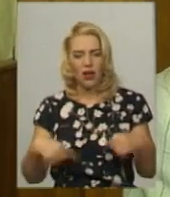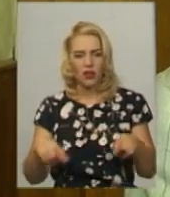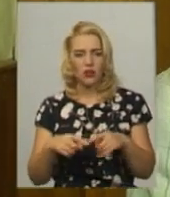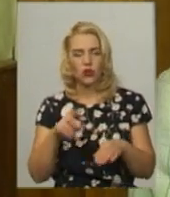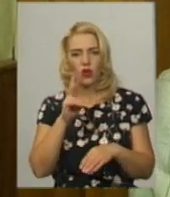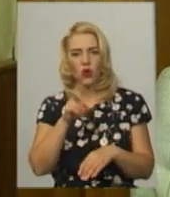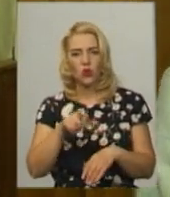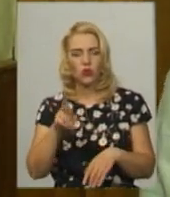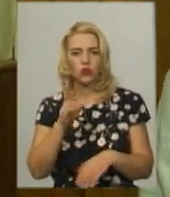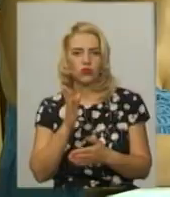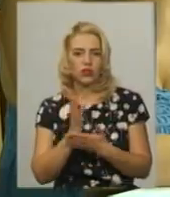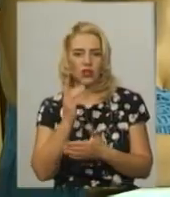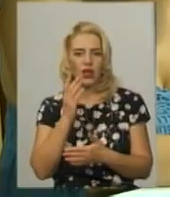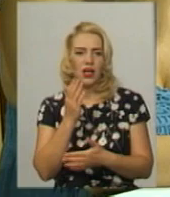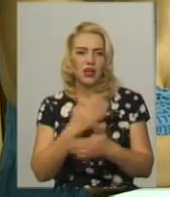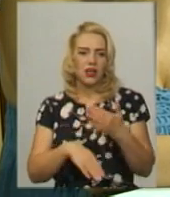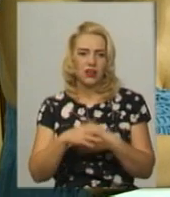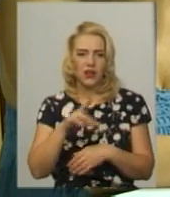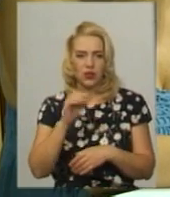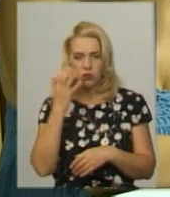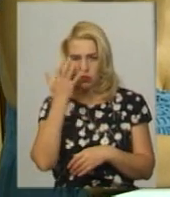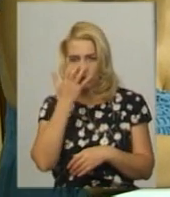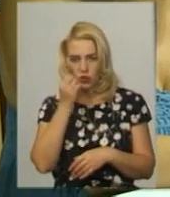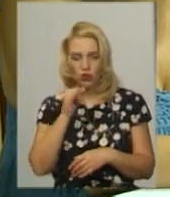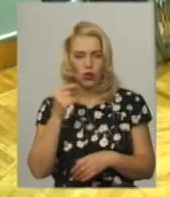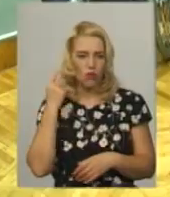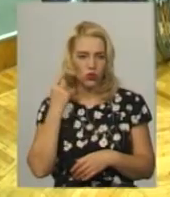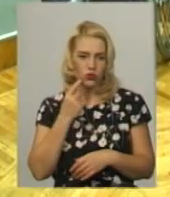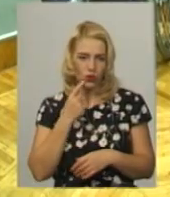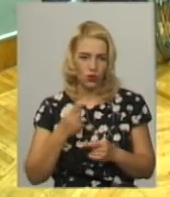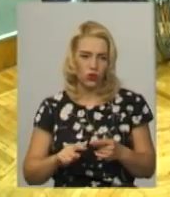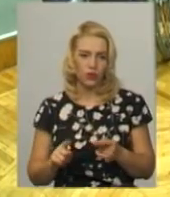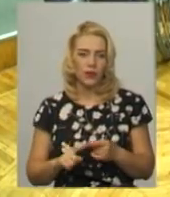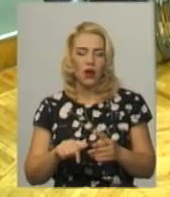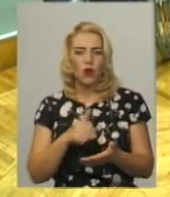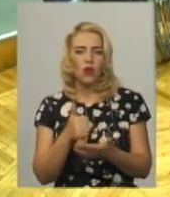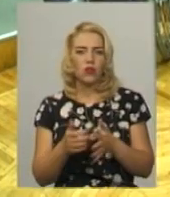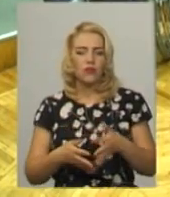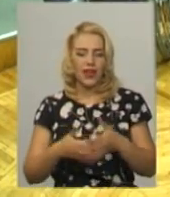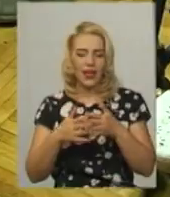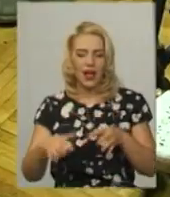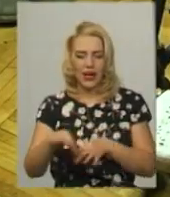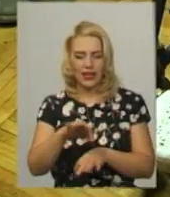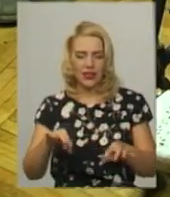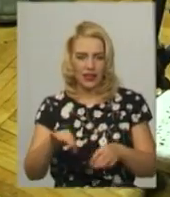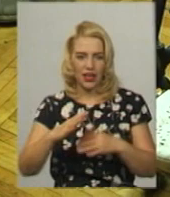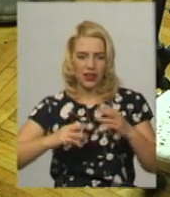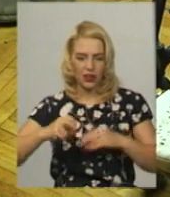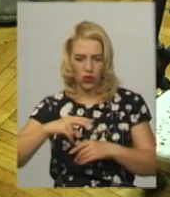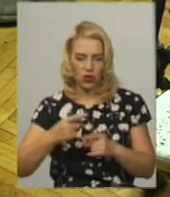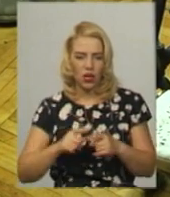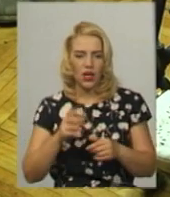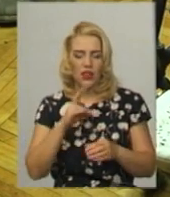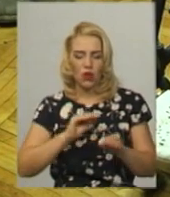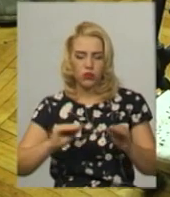зору. Головний архітектор Хмельницької області Ірина Дунаєвська каже, на облаштування пандусів обласною радою